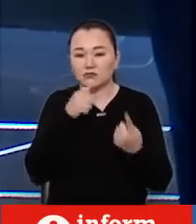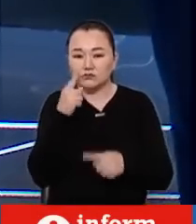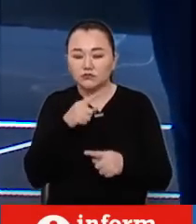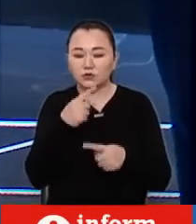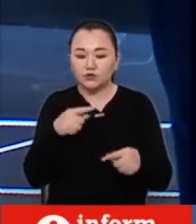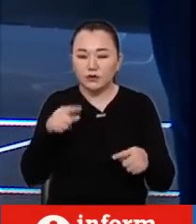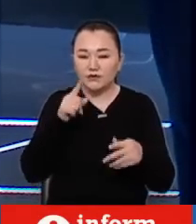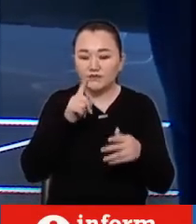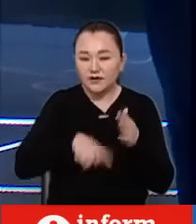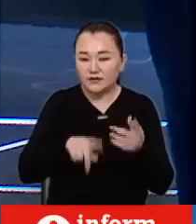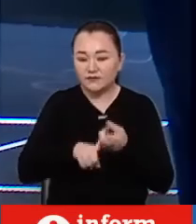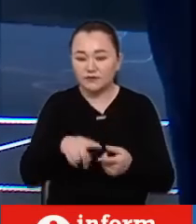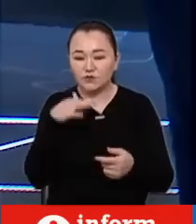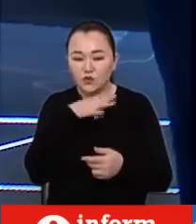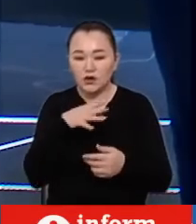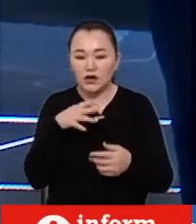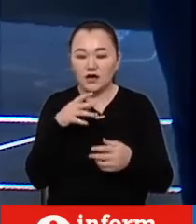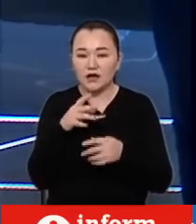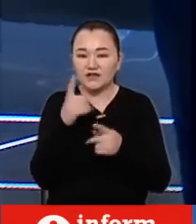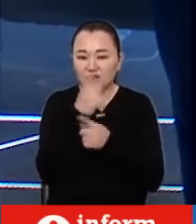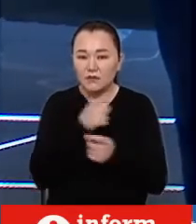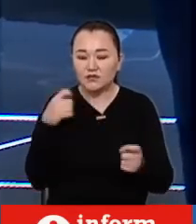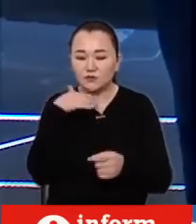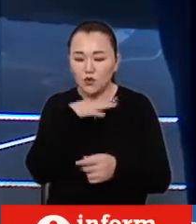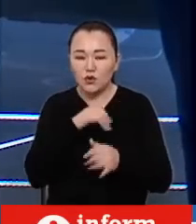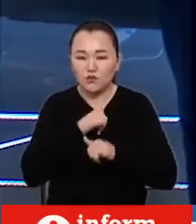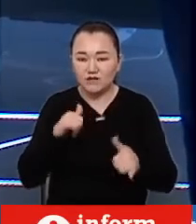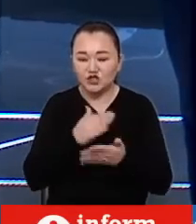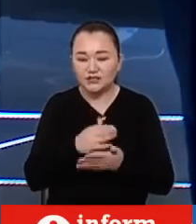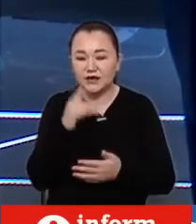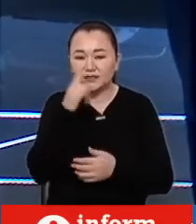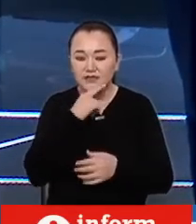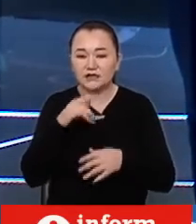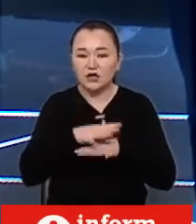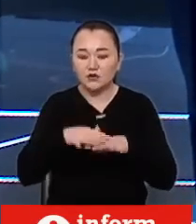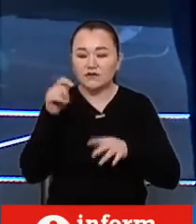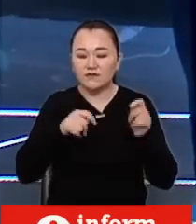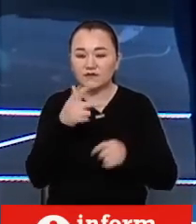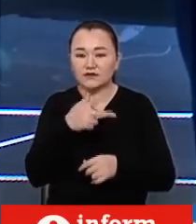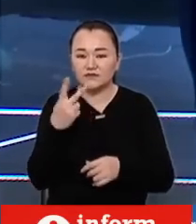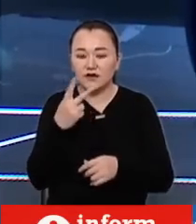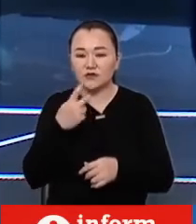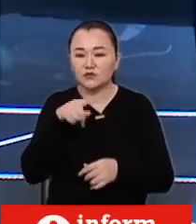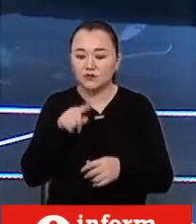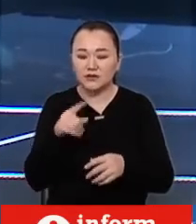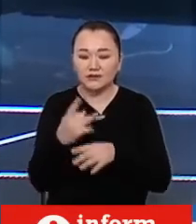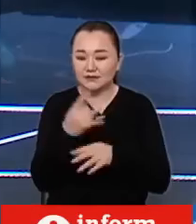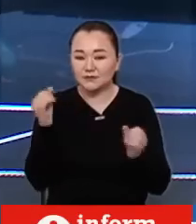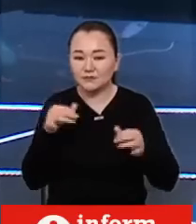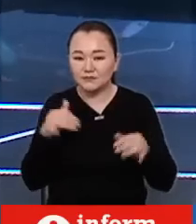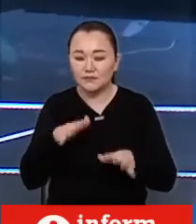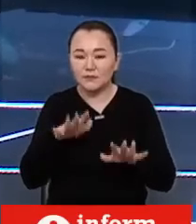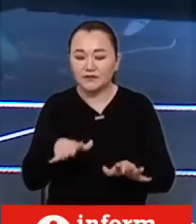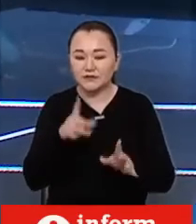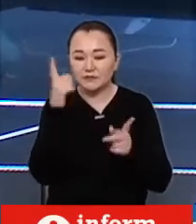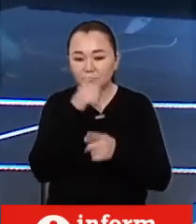жарияланымдар айтарлықтай көбейген деді Қасым Жомарт Тоқаев Қазақстан Халқы Ассамблеясының 32-ші сессиясында. Ал мұндай сарындағы